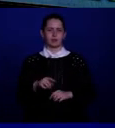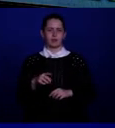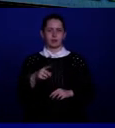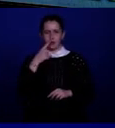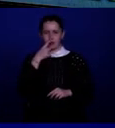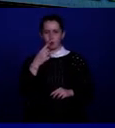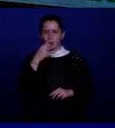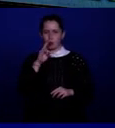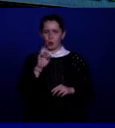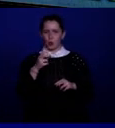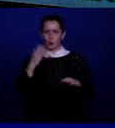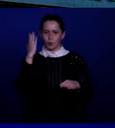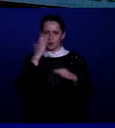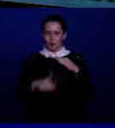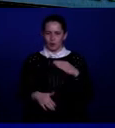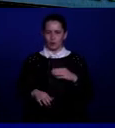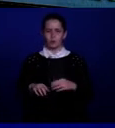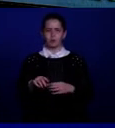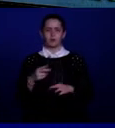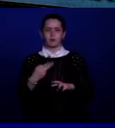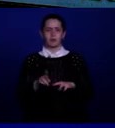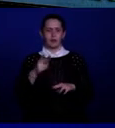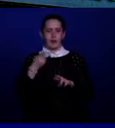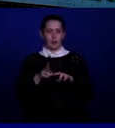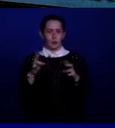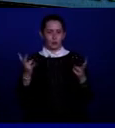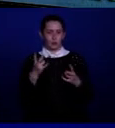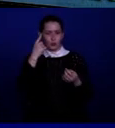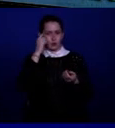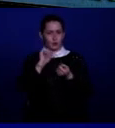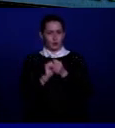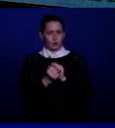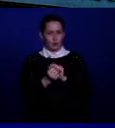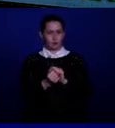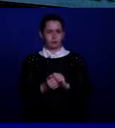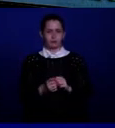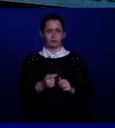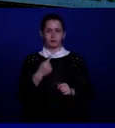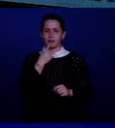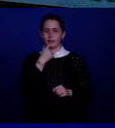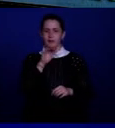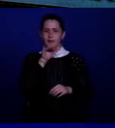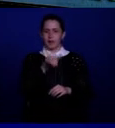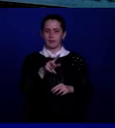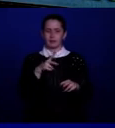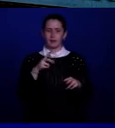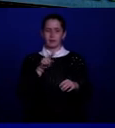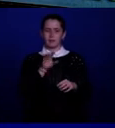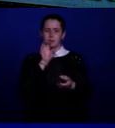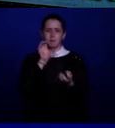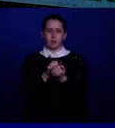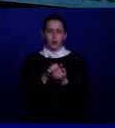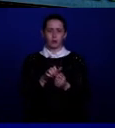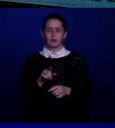Зарубить на носу. Это нужно запомнить. Прикусить язык.